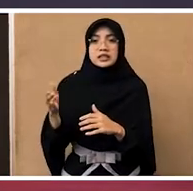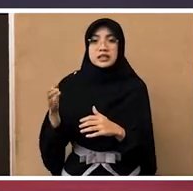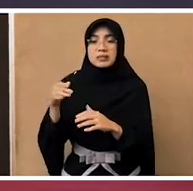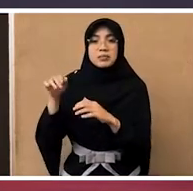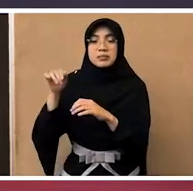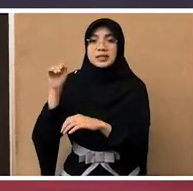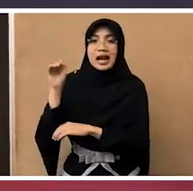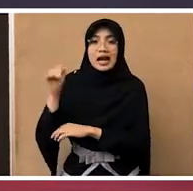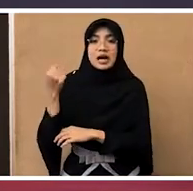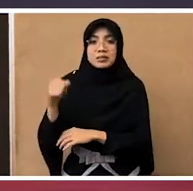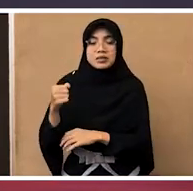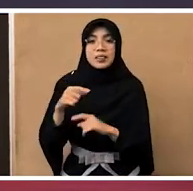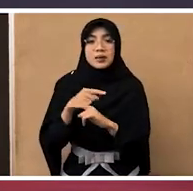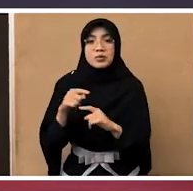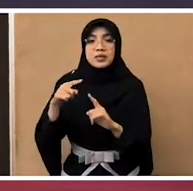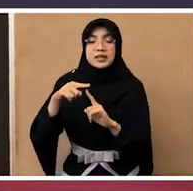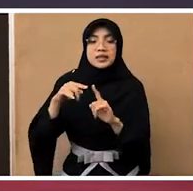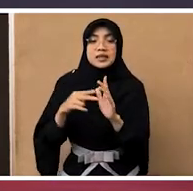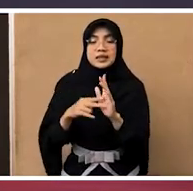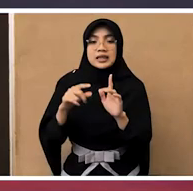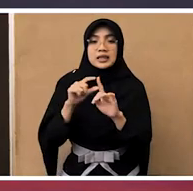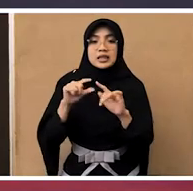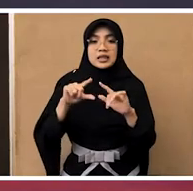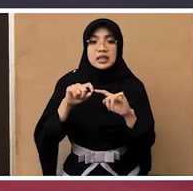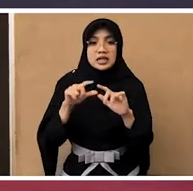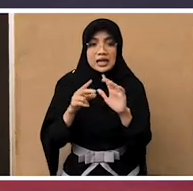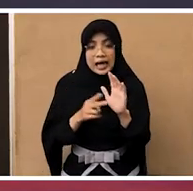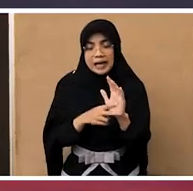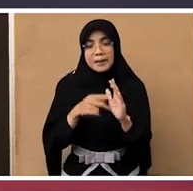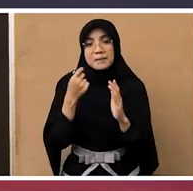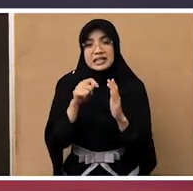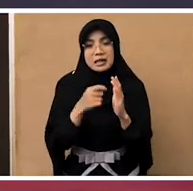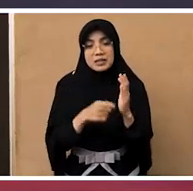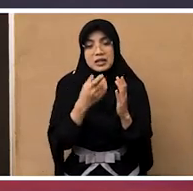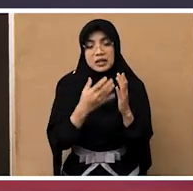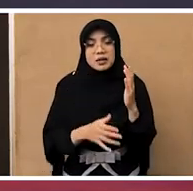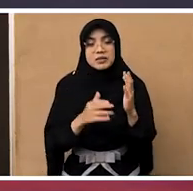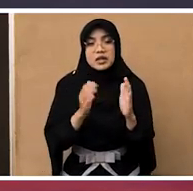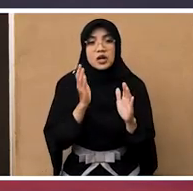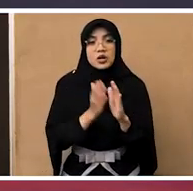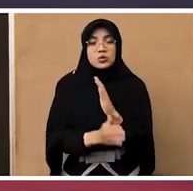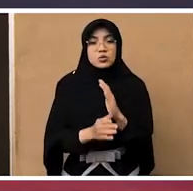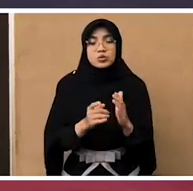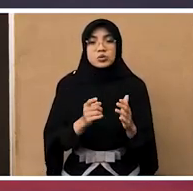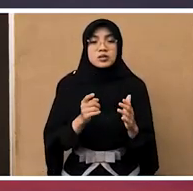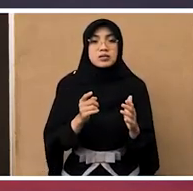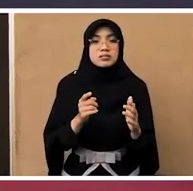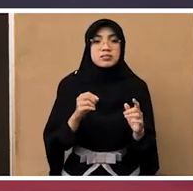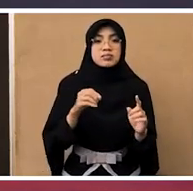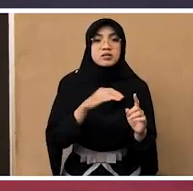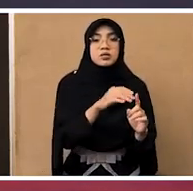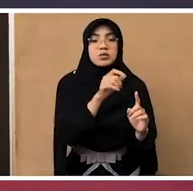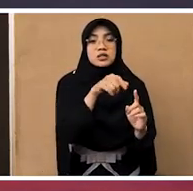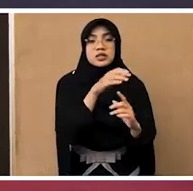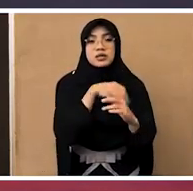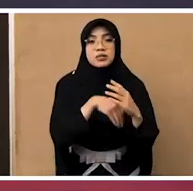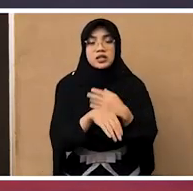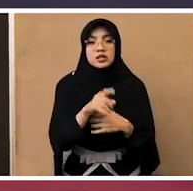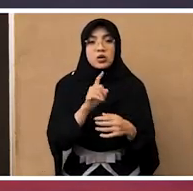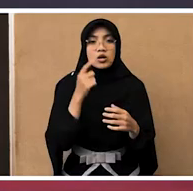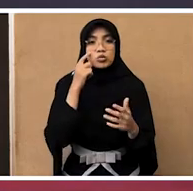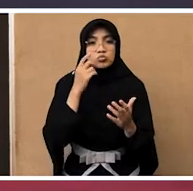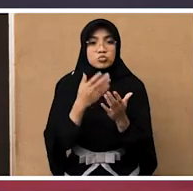boleh dipidana tapi mungkin tindakan sehingga pasal-pasalnya seperti itu bisa juga dikenakan kepada disabilitas sepanjang ada